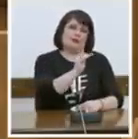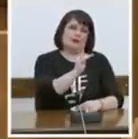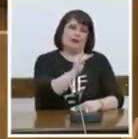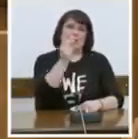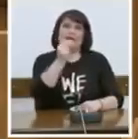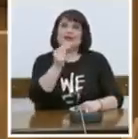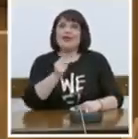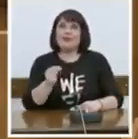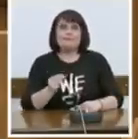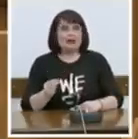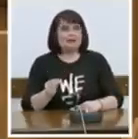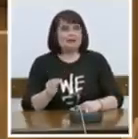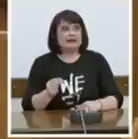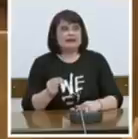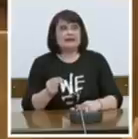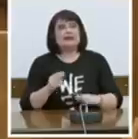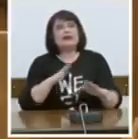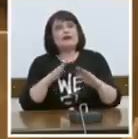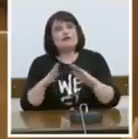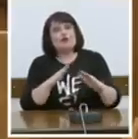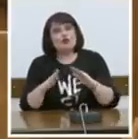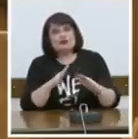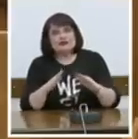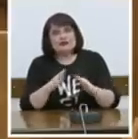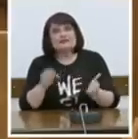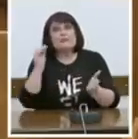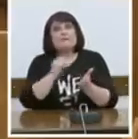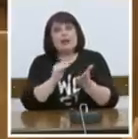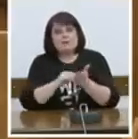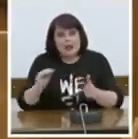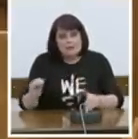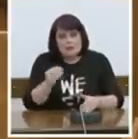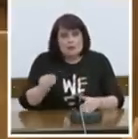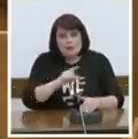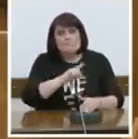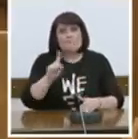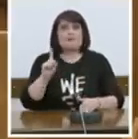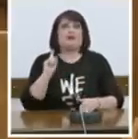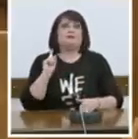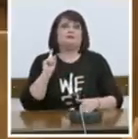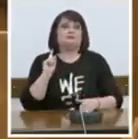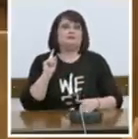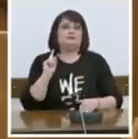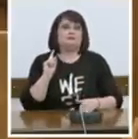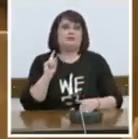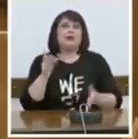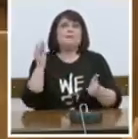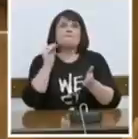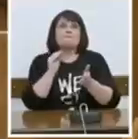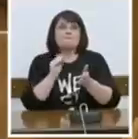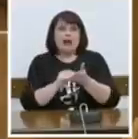θέματα να φροντίσετε να μην ξαναπροκύψουν, να μην ξαναυπάρξουν